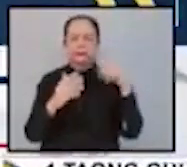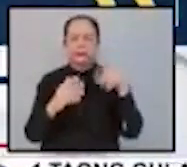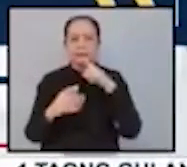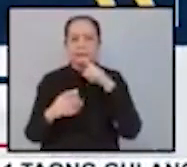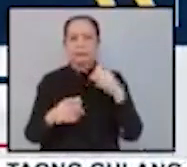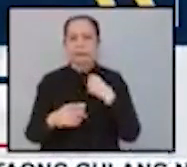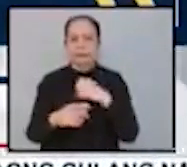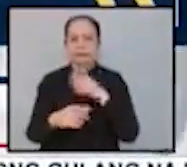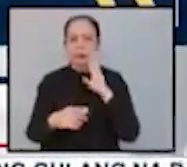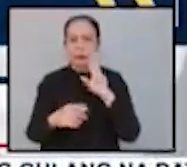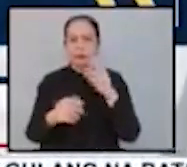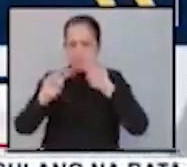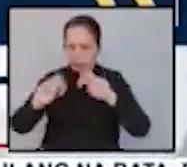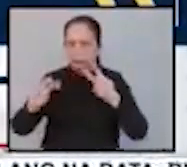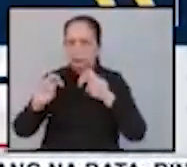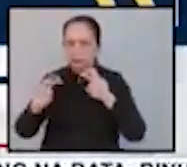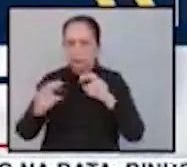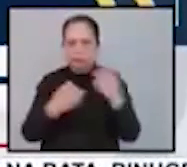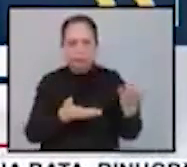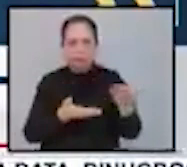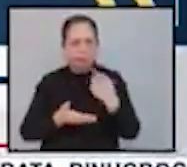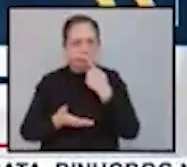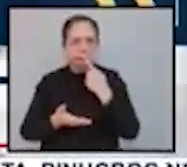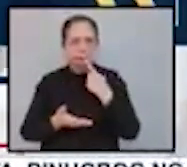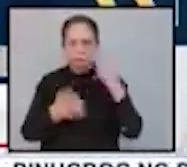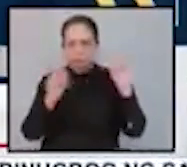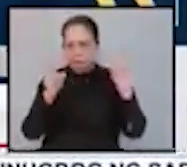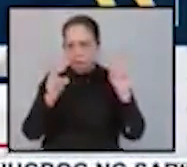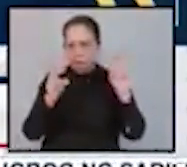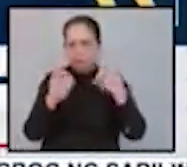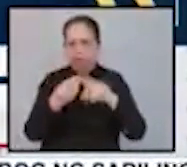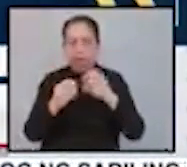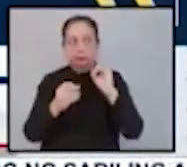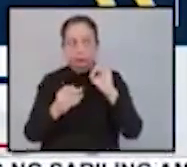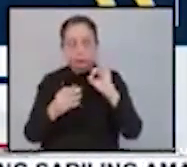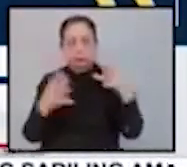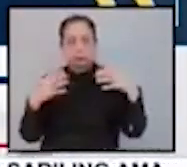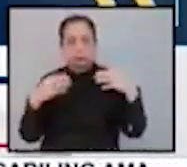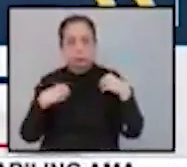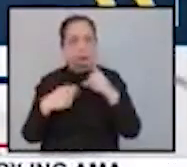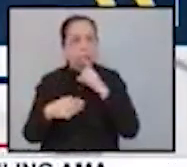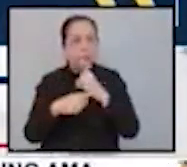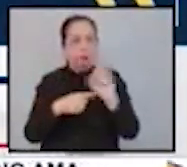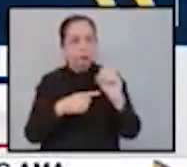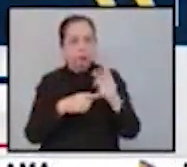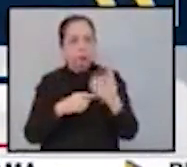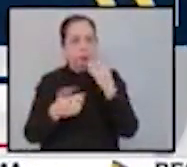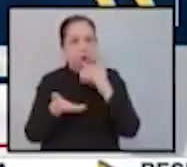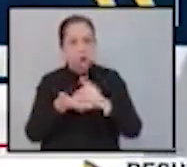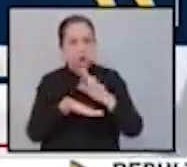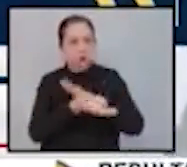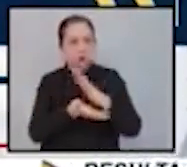na bubusisiin nilang mabuti ang usapin sa oras na matanggap nila ang mga dokumento,